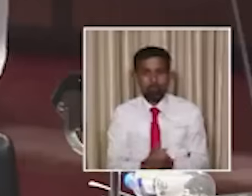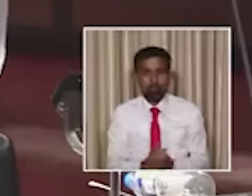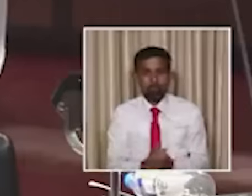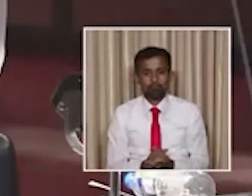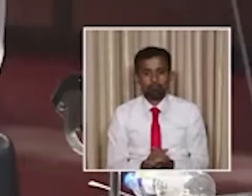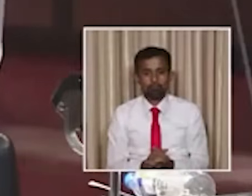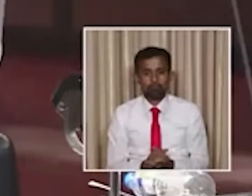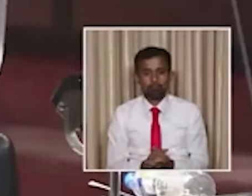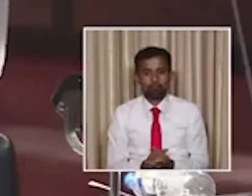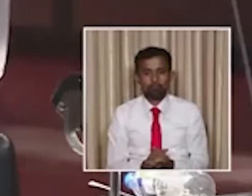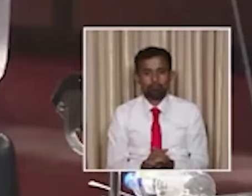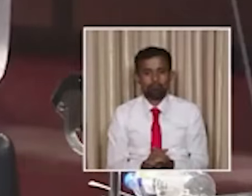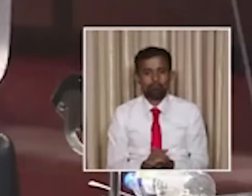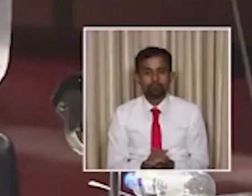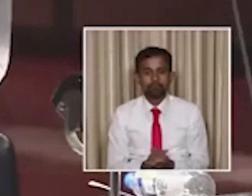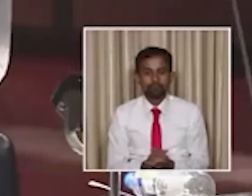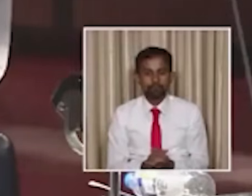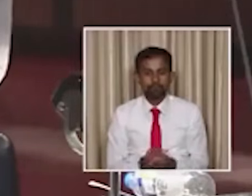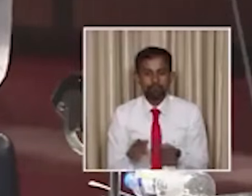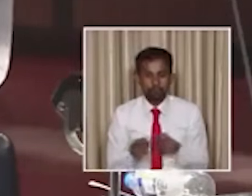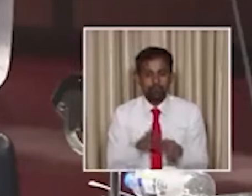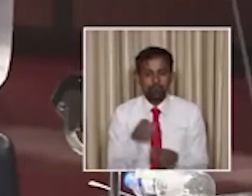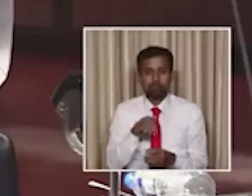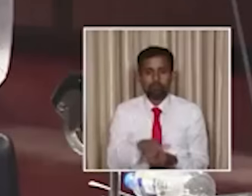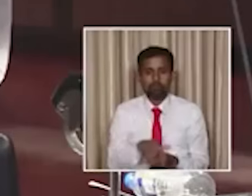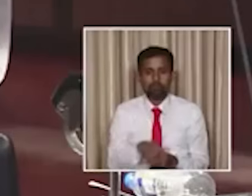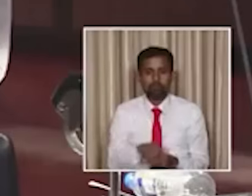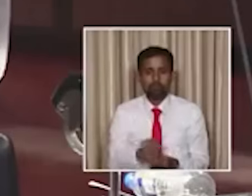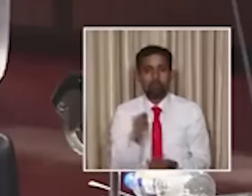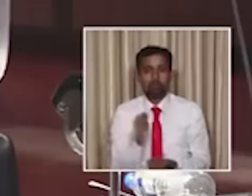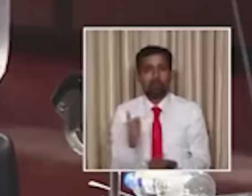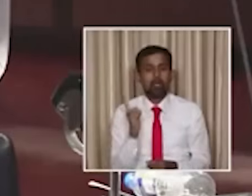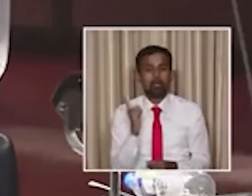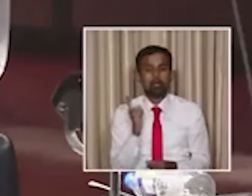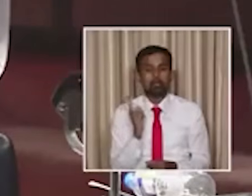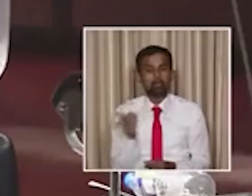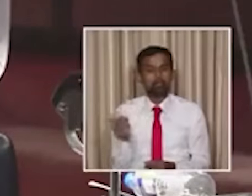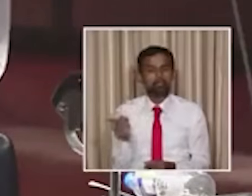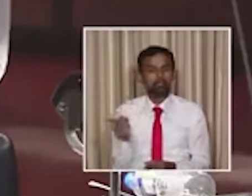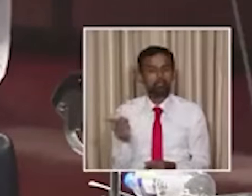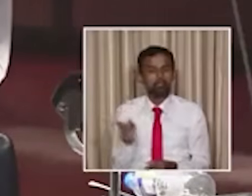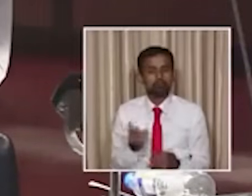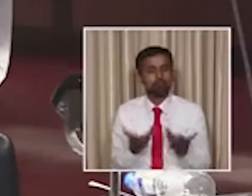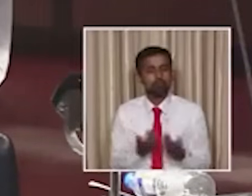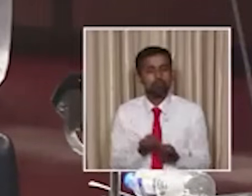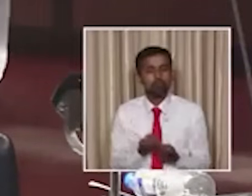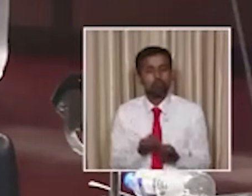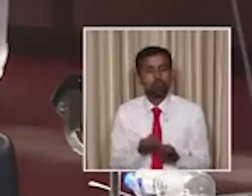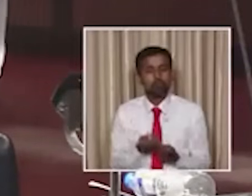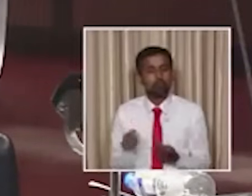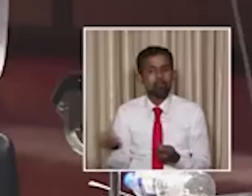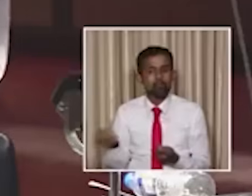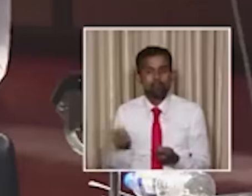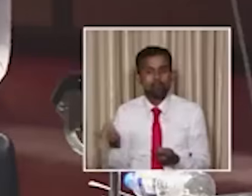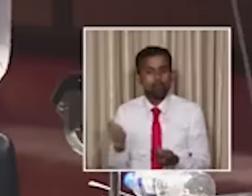அதற்கேன் கூடுதலான நிதி என்று கேட்கின்றேன். அவர்கள் வருமானத்தை பெருக்கிக் கொண்டிருக்கிறார்கள். இன்றைக்கு அவர்களுக்கு எந்த வேலையும்